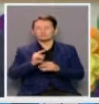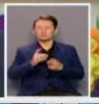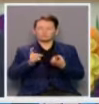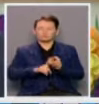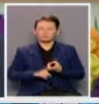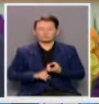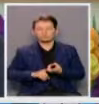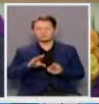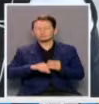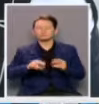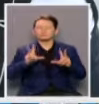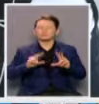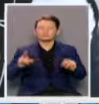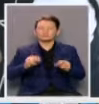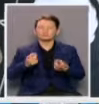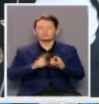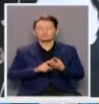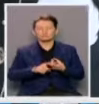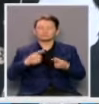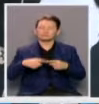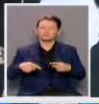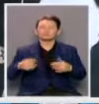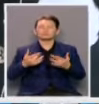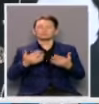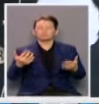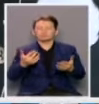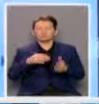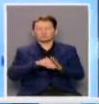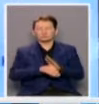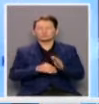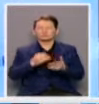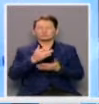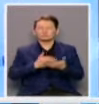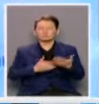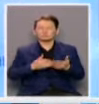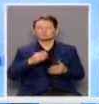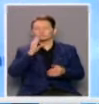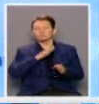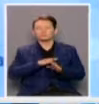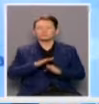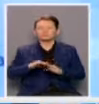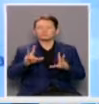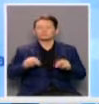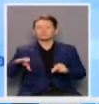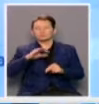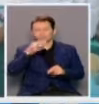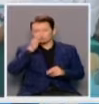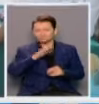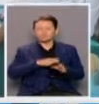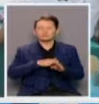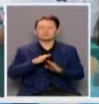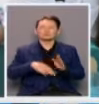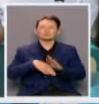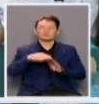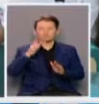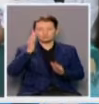жағдайында педагогикалық және ақпараттық коммуникациялық технологияларды жүйелі қолдануда мұғалімдердің біліктілігін арттыру. Семинар